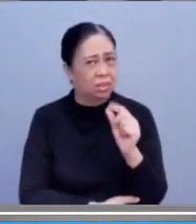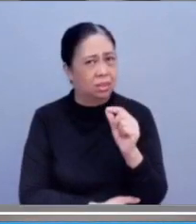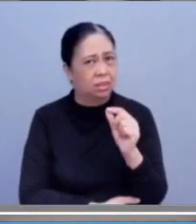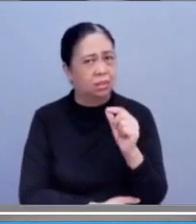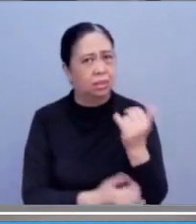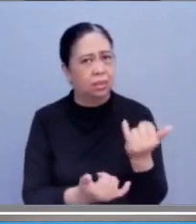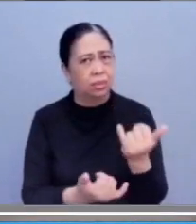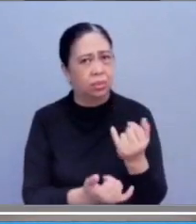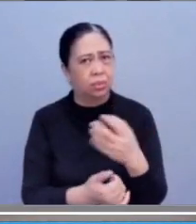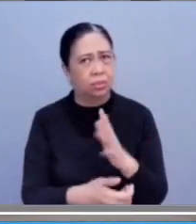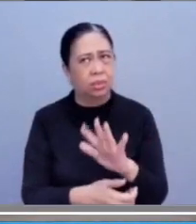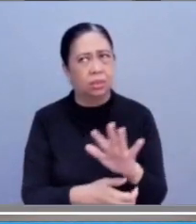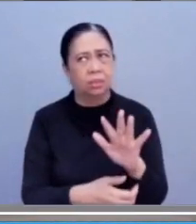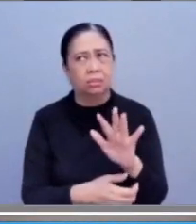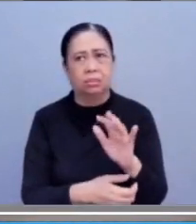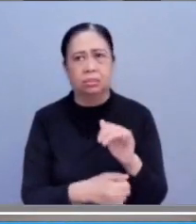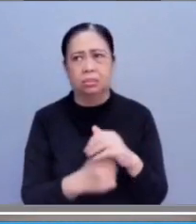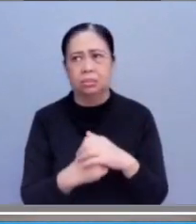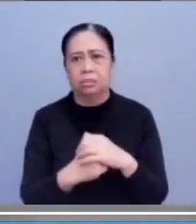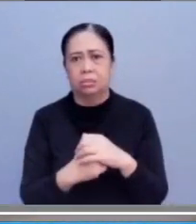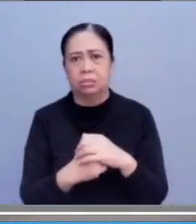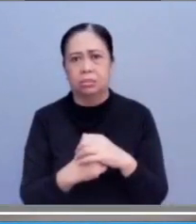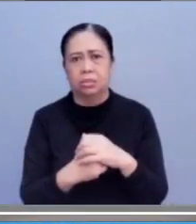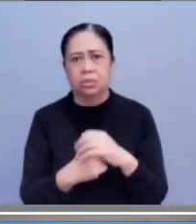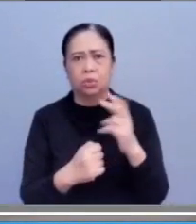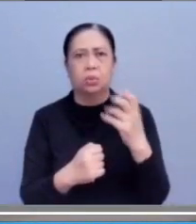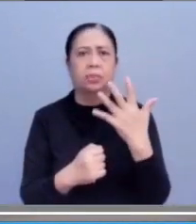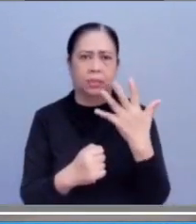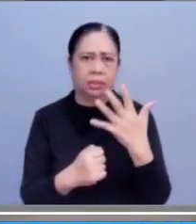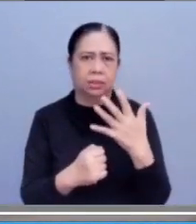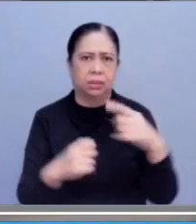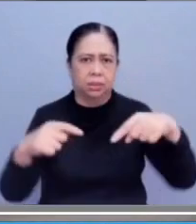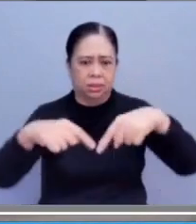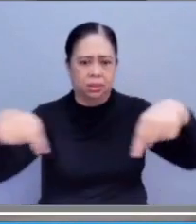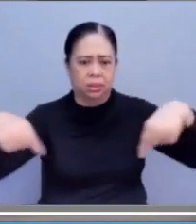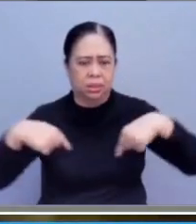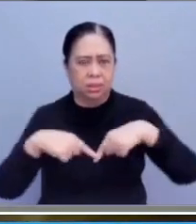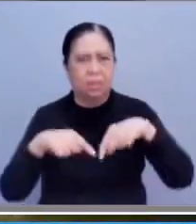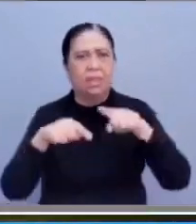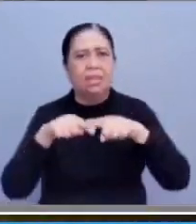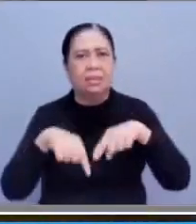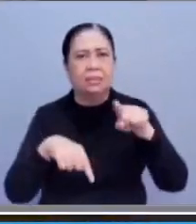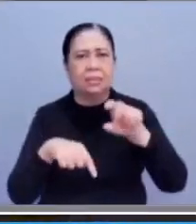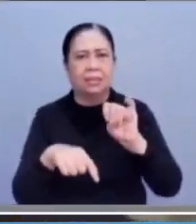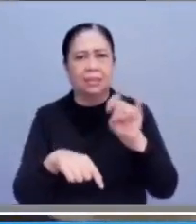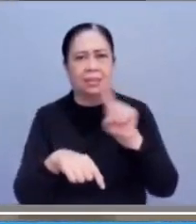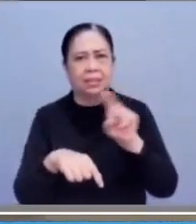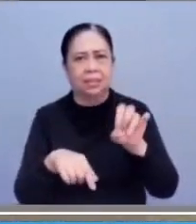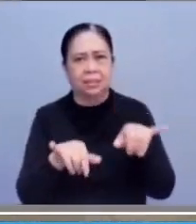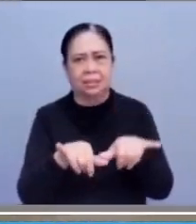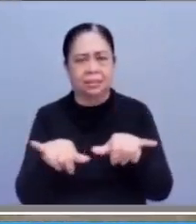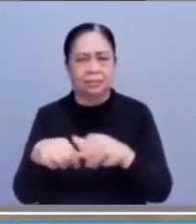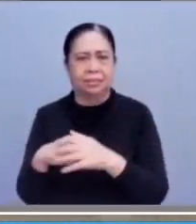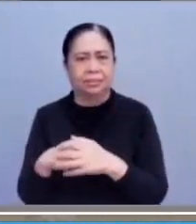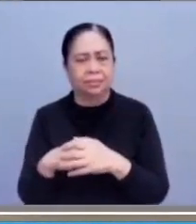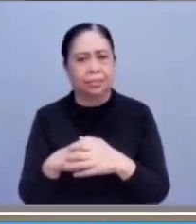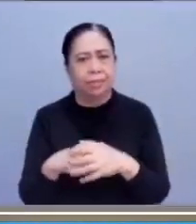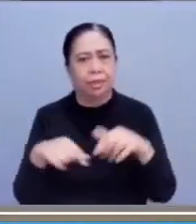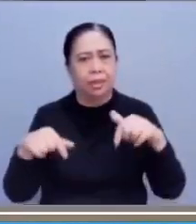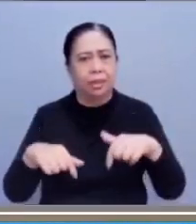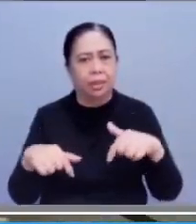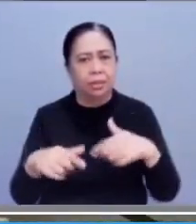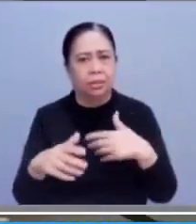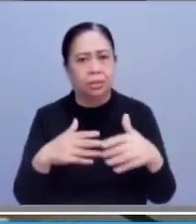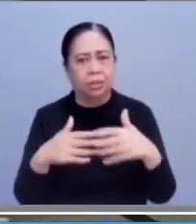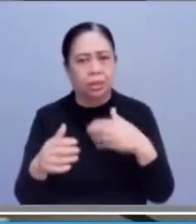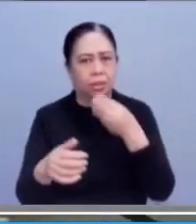ay parang 250 250 Depende po sa sizes Dito naman kasi kahit let's sayung munti